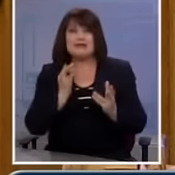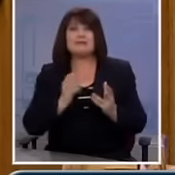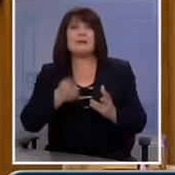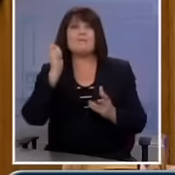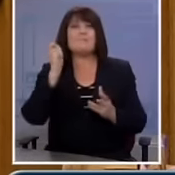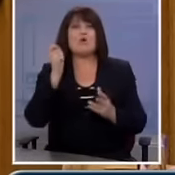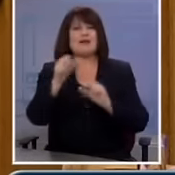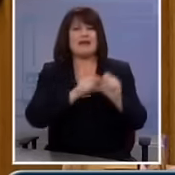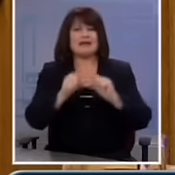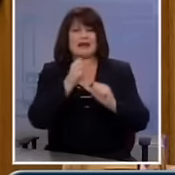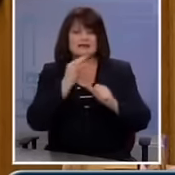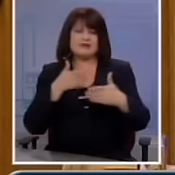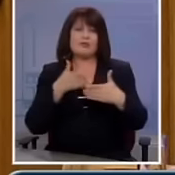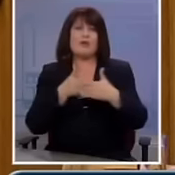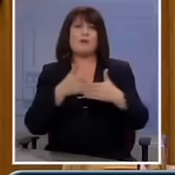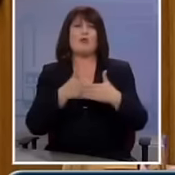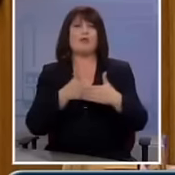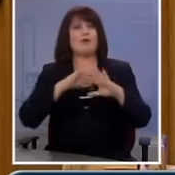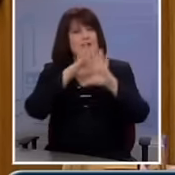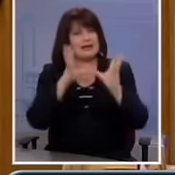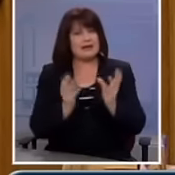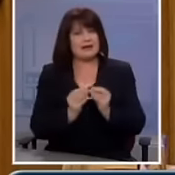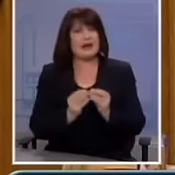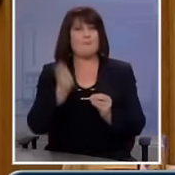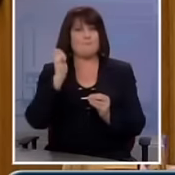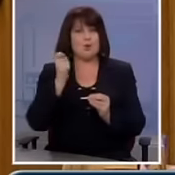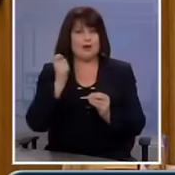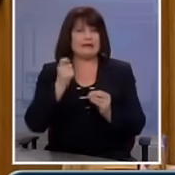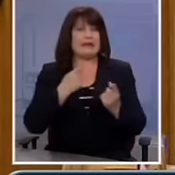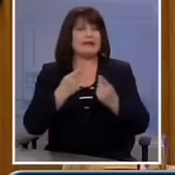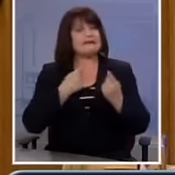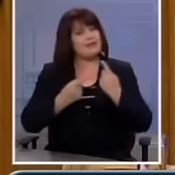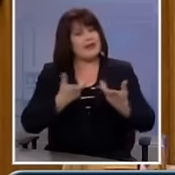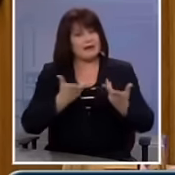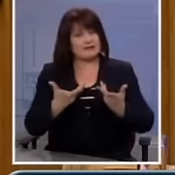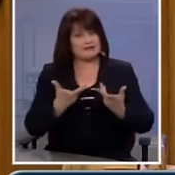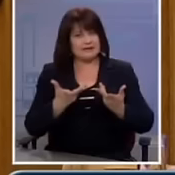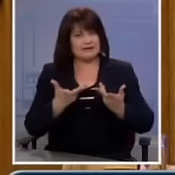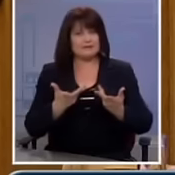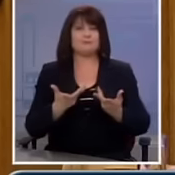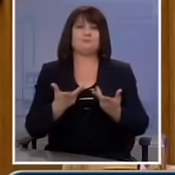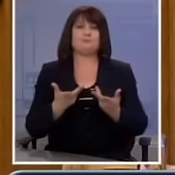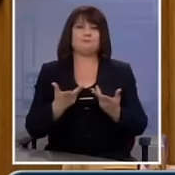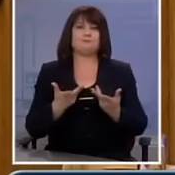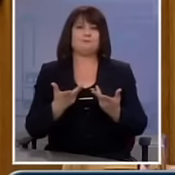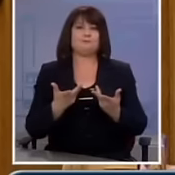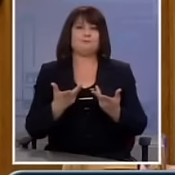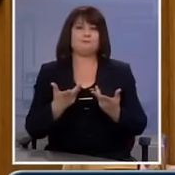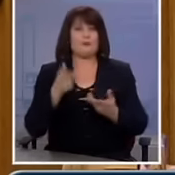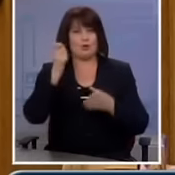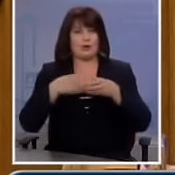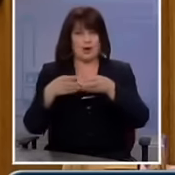πολιτικές αλλαγές σε όλο το φάσμα των πολιτικών διεργασιών. Από την ύπαρξη και τη λειτουργία